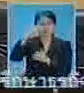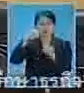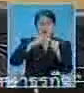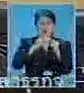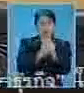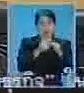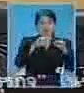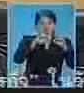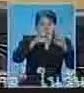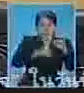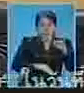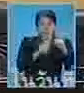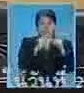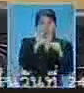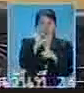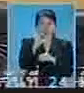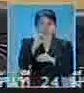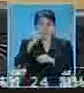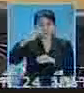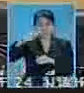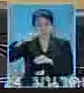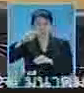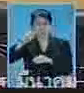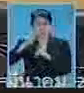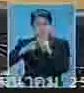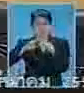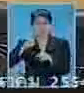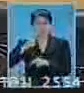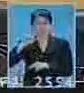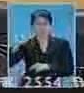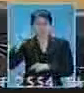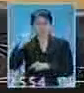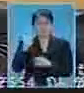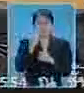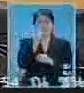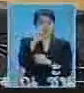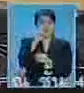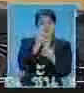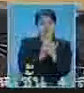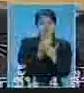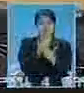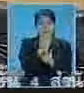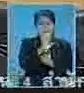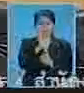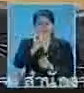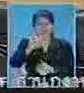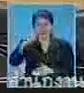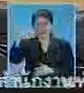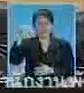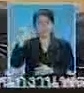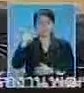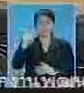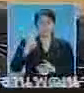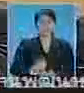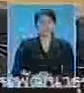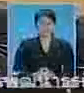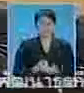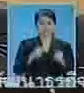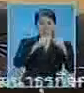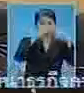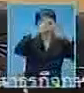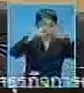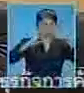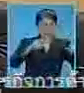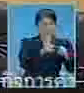ต่อเดือนสามารถที่จะใช้ไฟฟรีได้อย่างถาวรวันเดียวกันเลยนะครับที่เวียดน